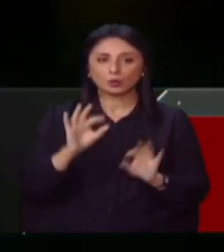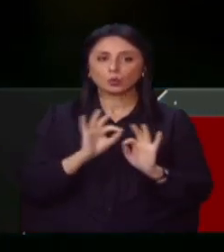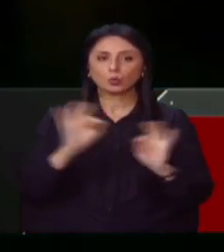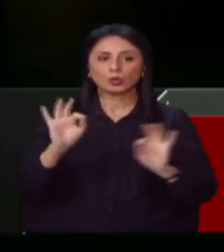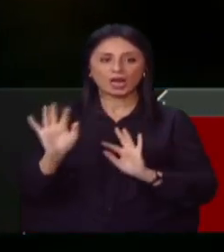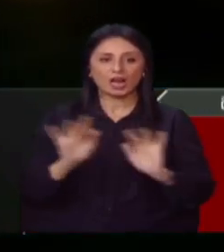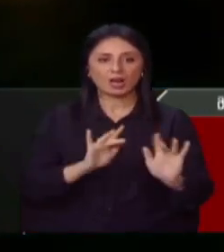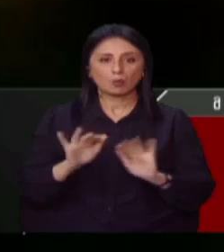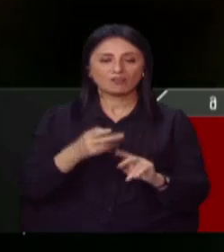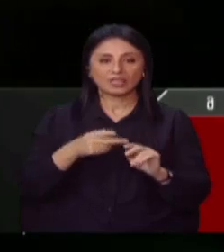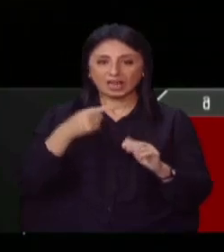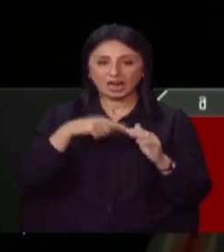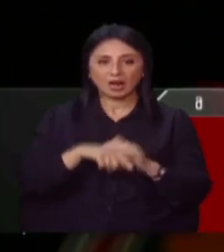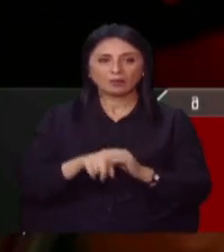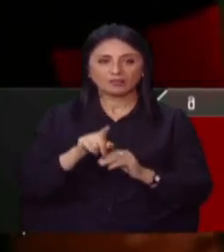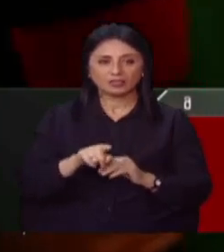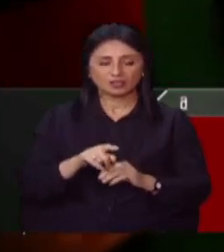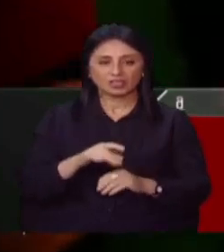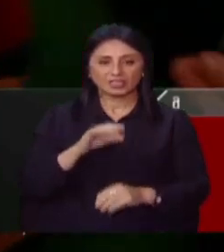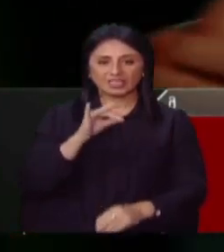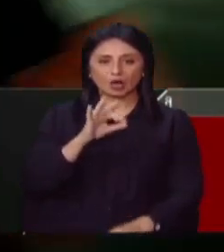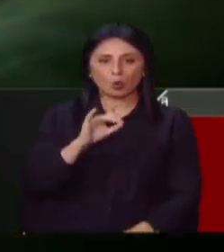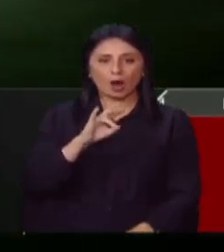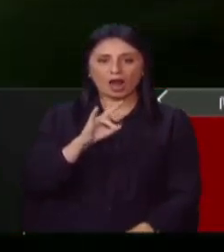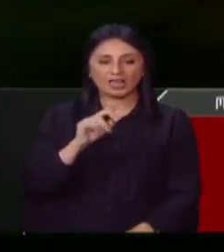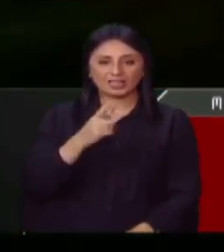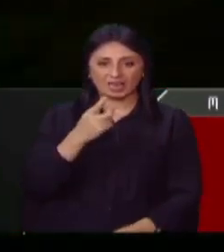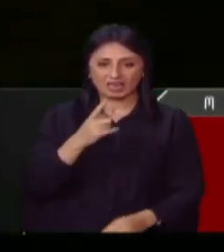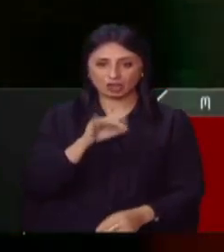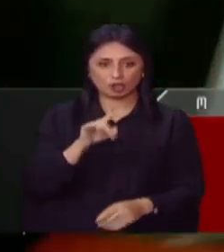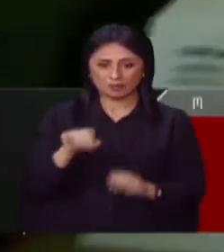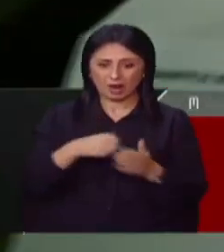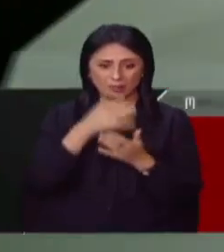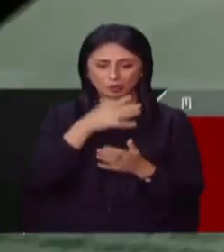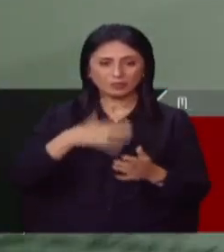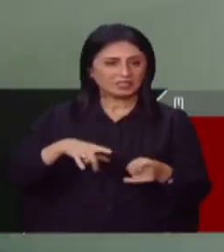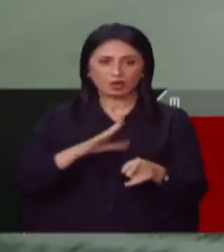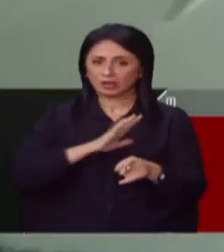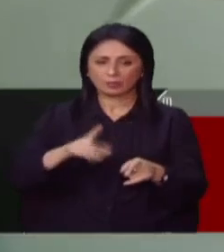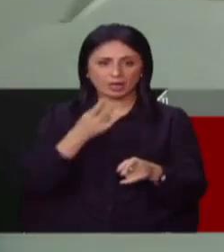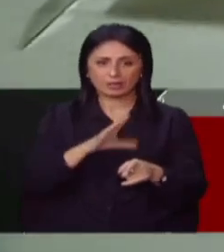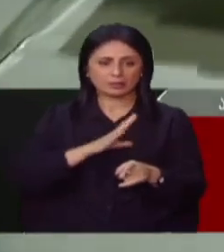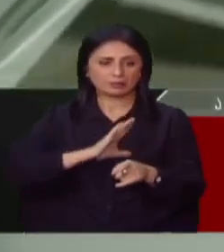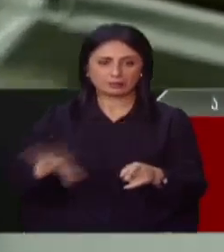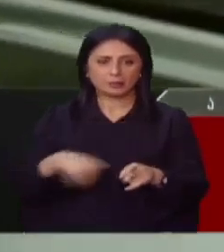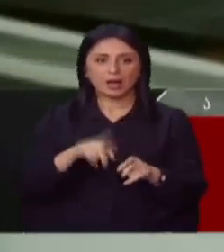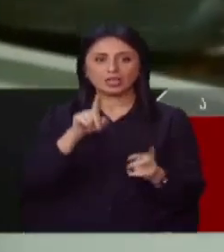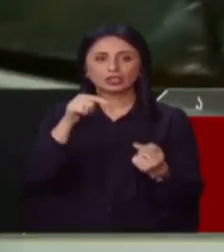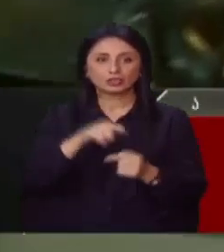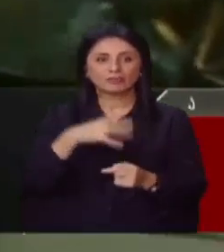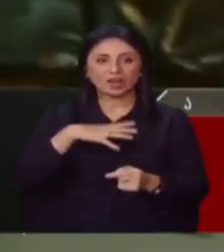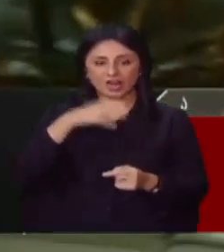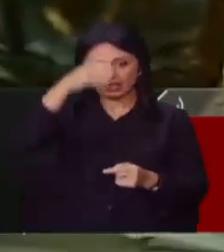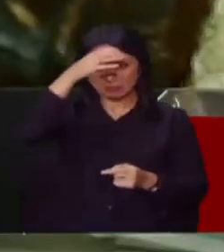უნიკალური მოვლენაც არის იქიდან გამომდინარე რომ იოანე ზოსიმეს არც ერთი ხელნაწერი ამ დრომდე საქართველოში არ ყოფილა და შესაბამისად